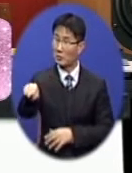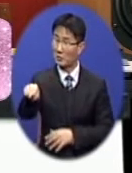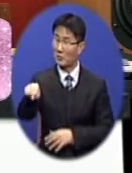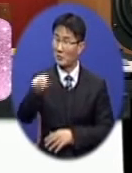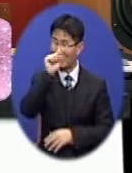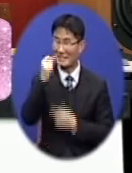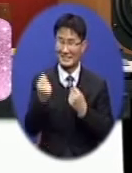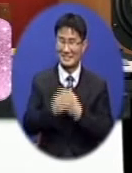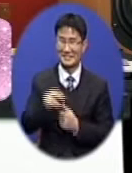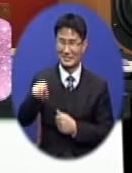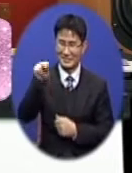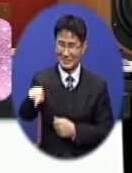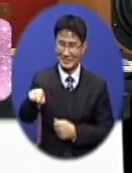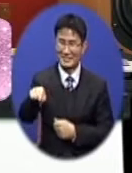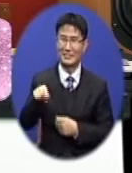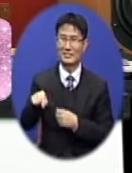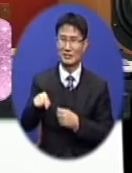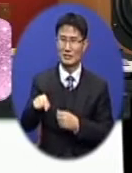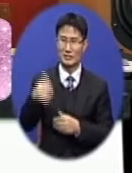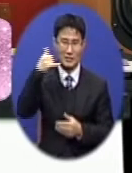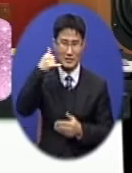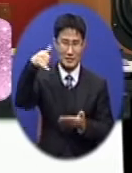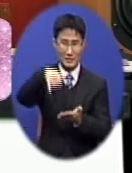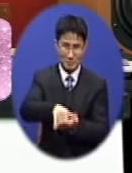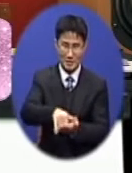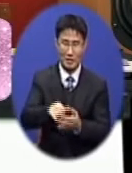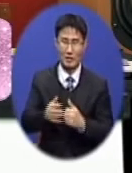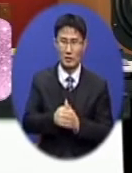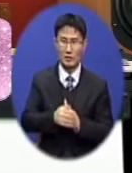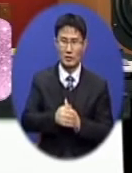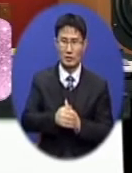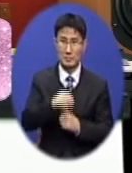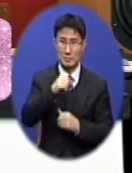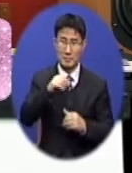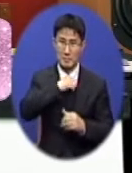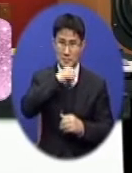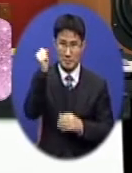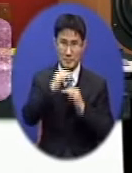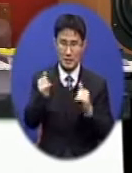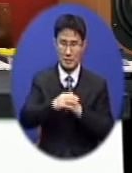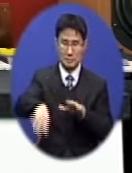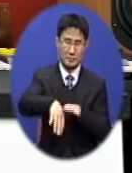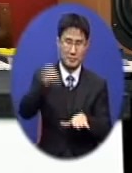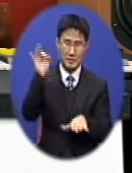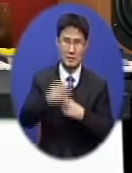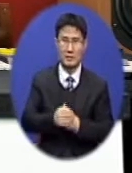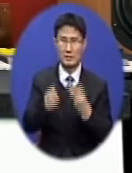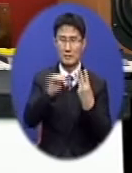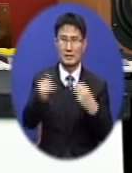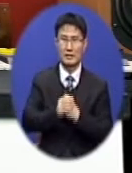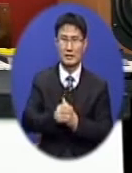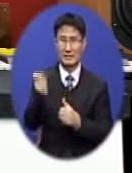누르시고 수화기 내려놓으시면 네. 정답자 중 추첨을 통해서 세 분께 MC들의 사인